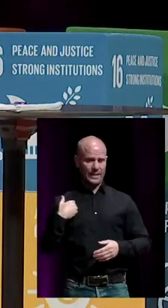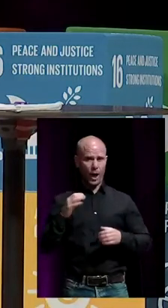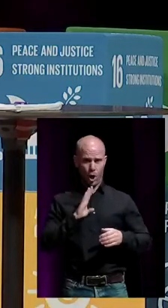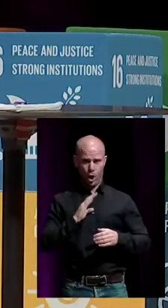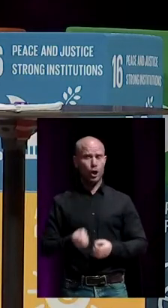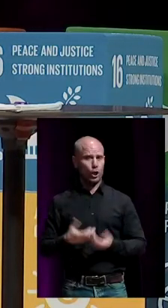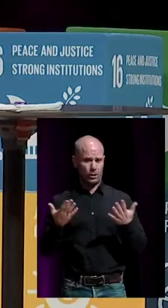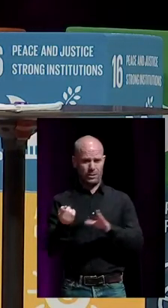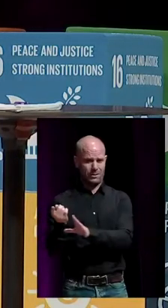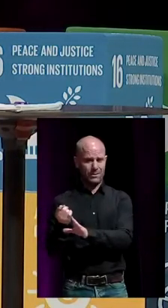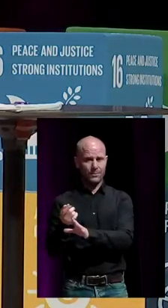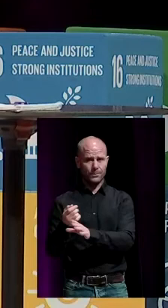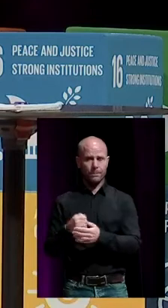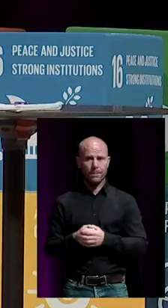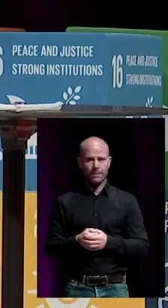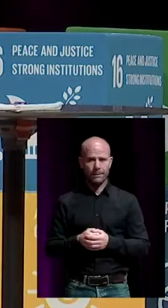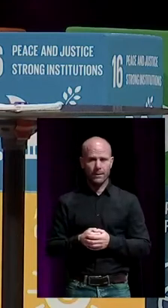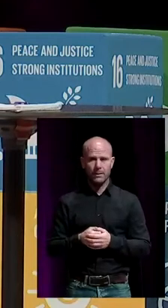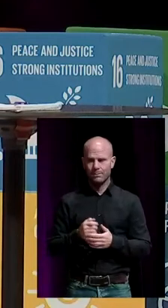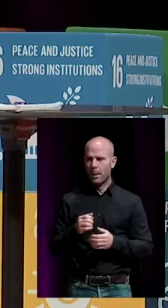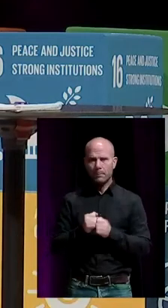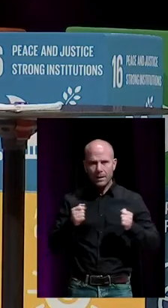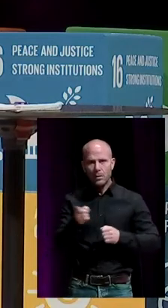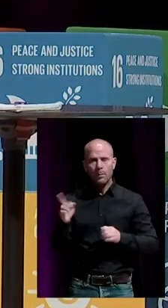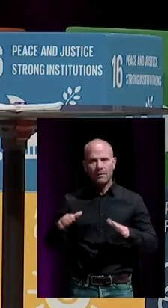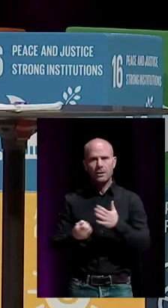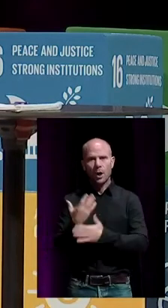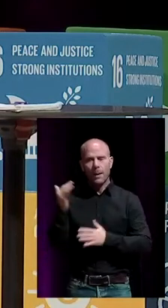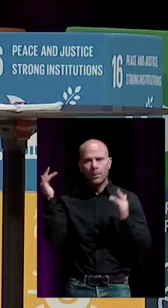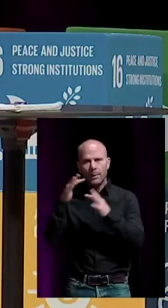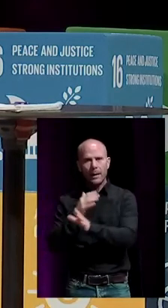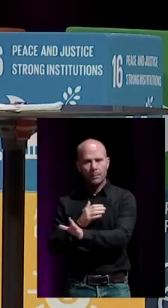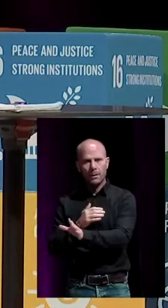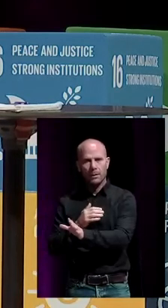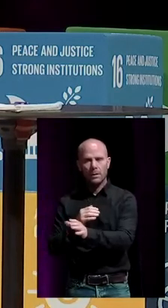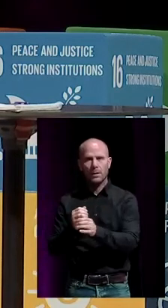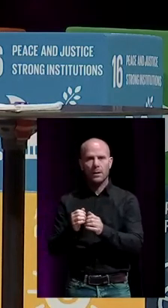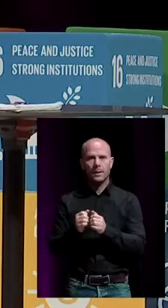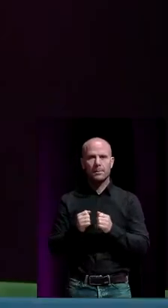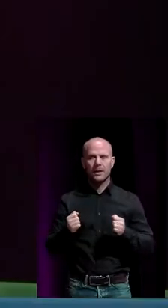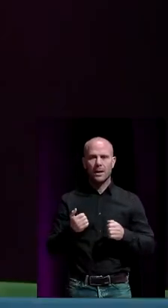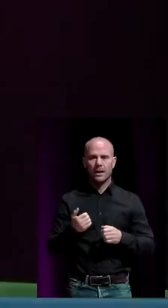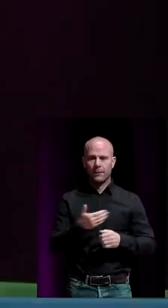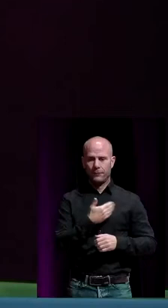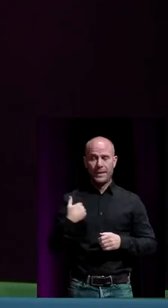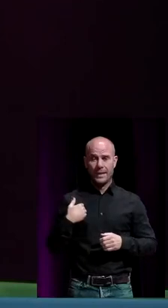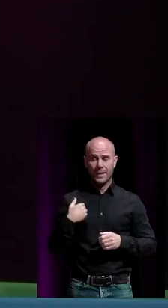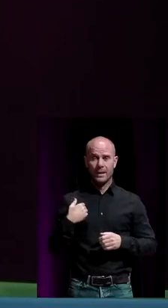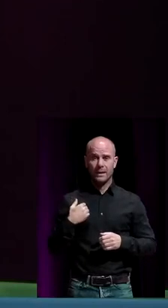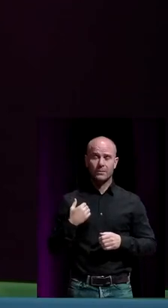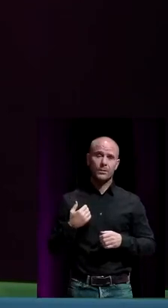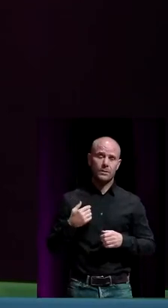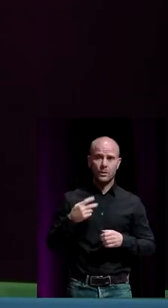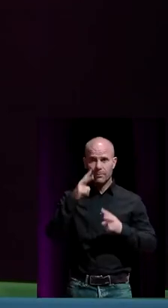lösningarna till problemet som de själva har skapat. Men vad för svar kan vi komma med som inte forskarna i till